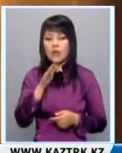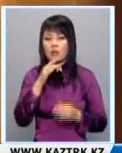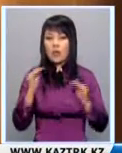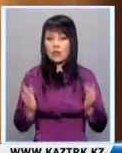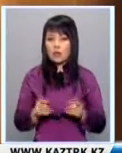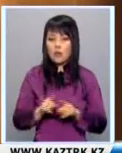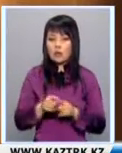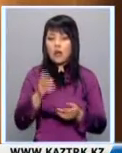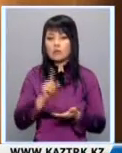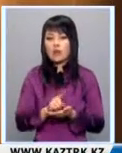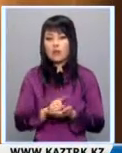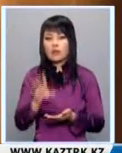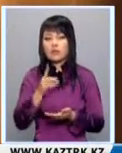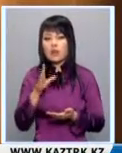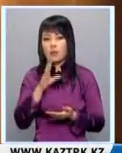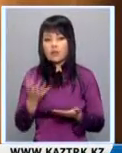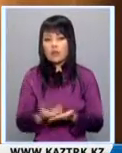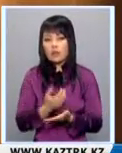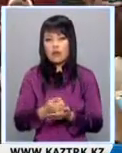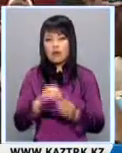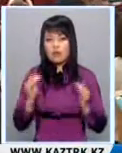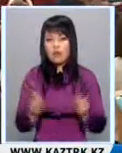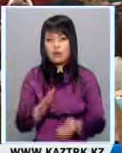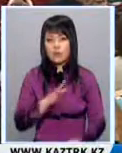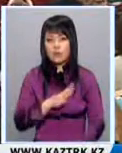қысқарып, ақысы арзандатылған.